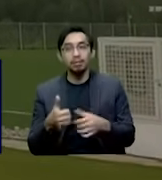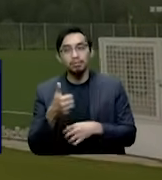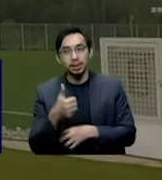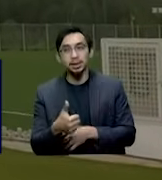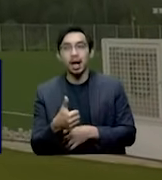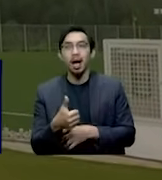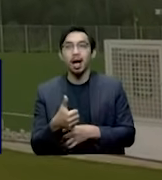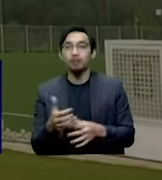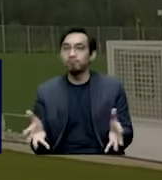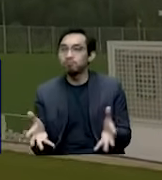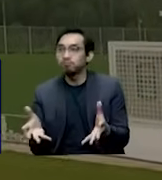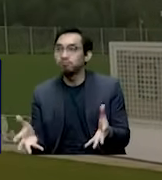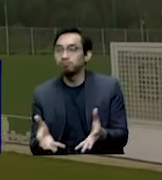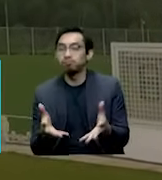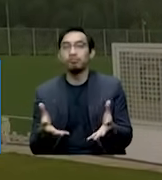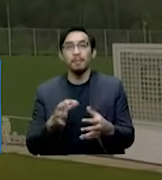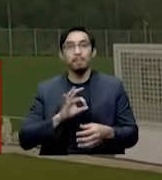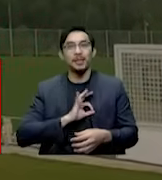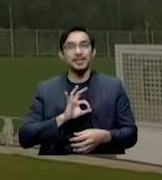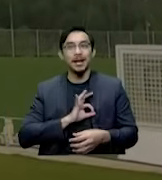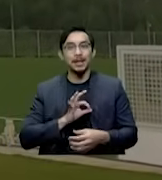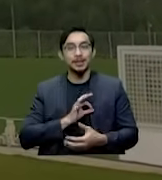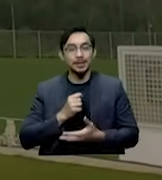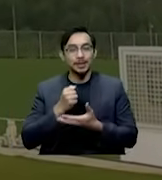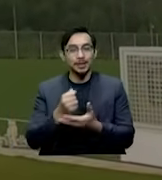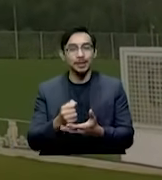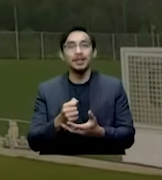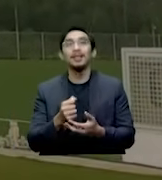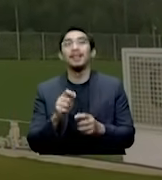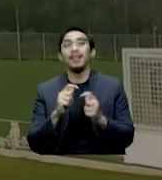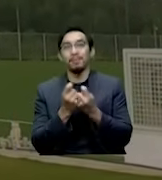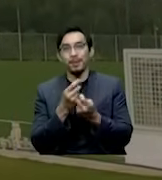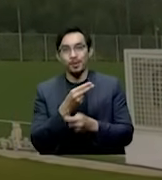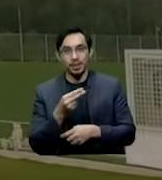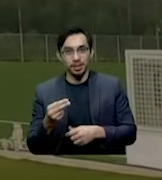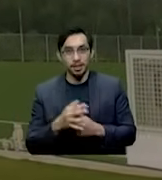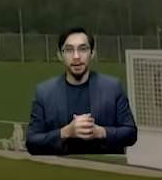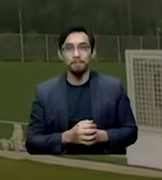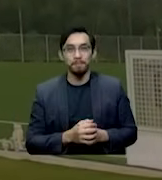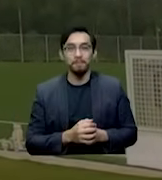timnas Indonesia. Dari Ibu Kota Nusantara, Kalimantan Timur, Muhammad Zulhilmi melaporkan.